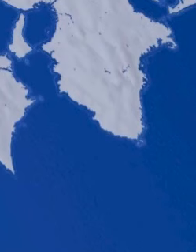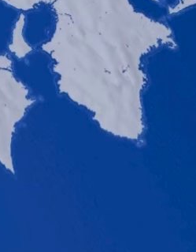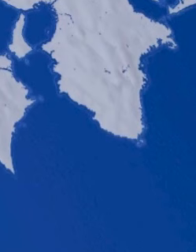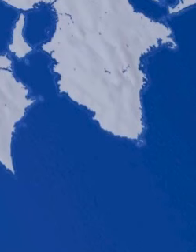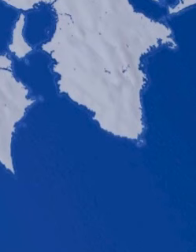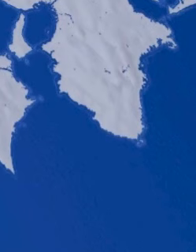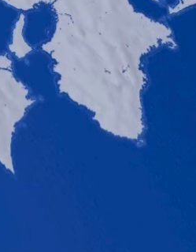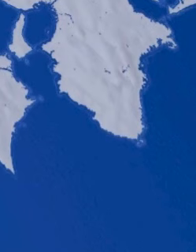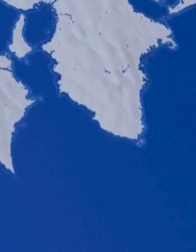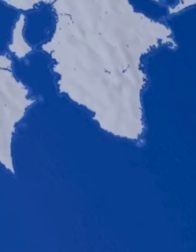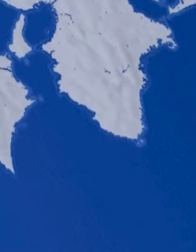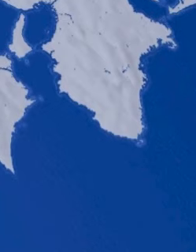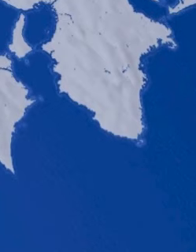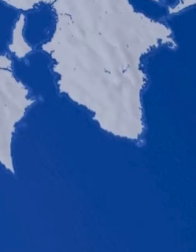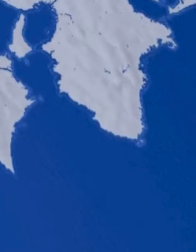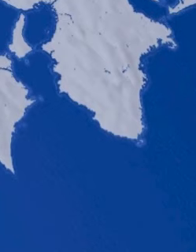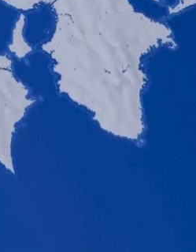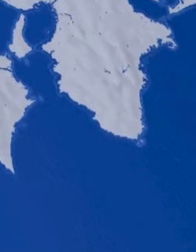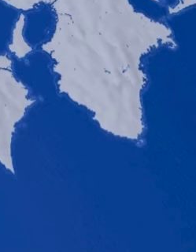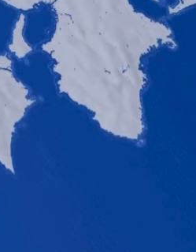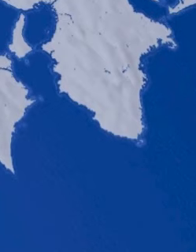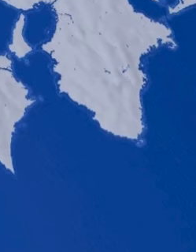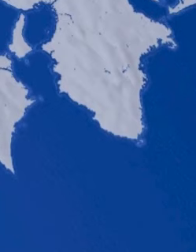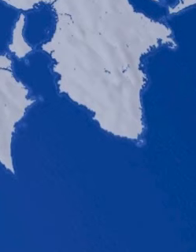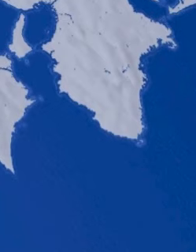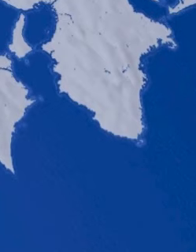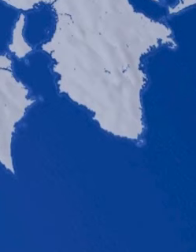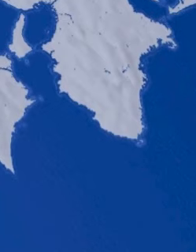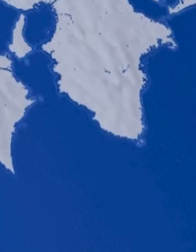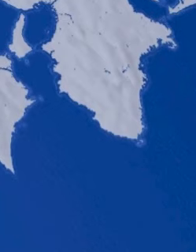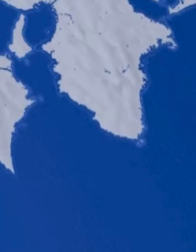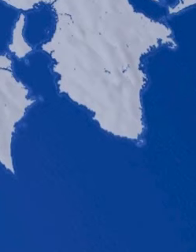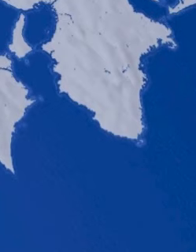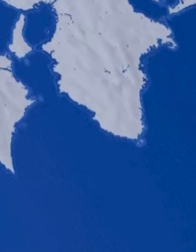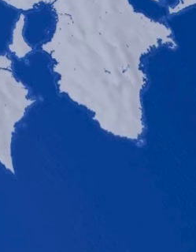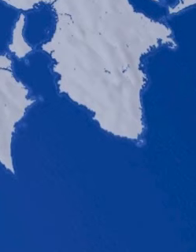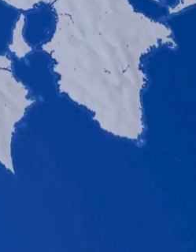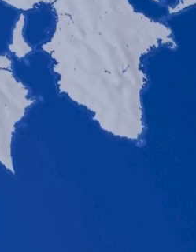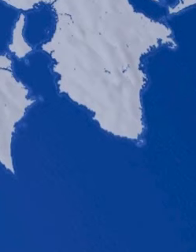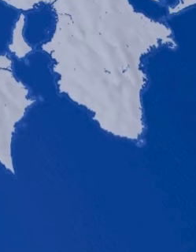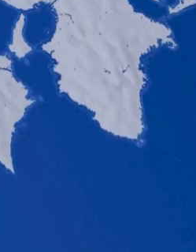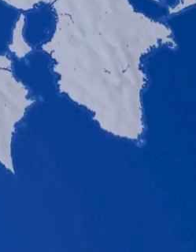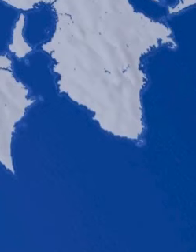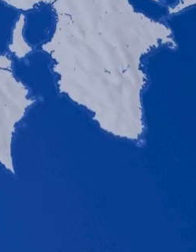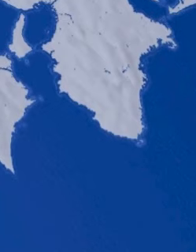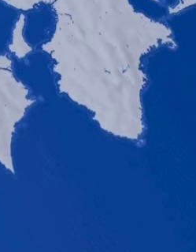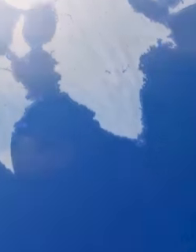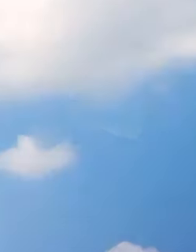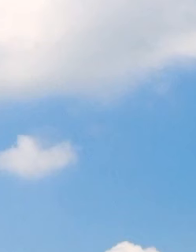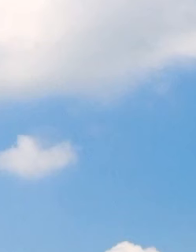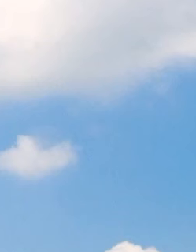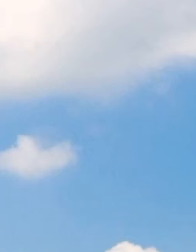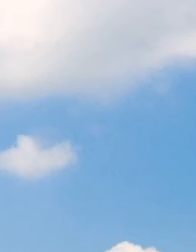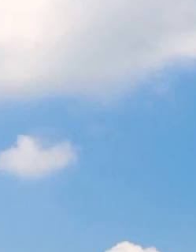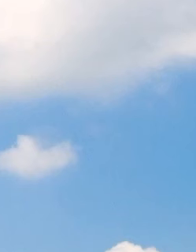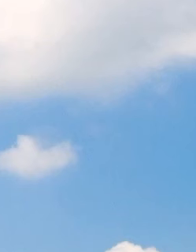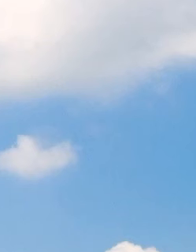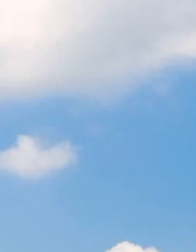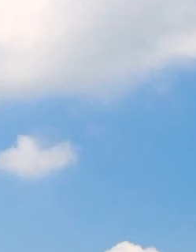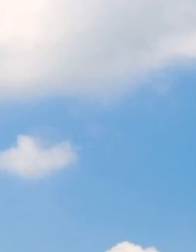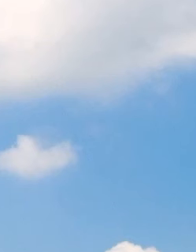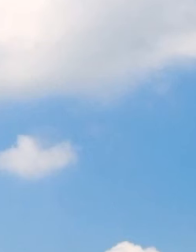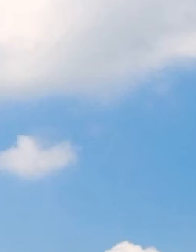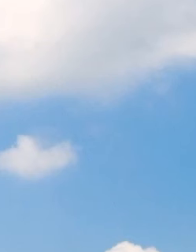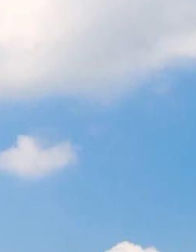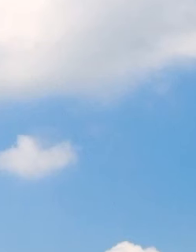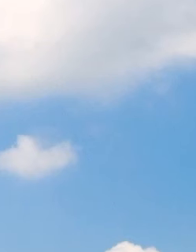발효 중인데요. 내일 두 해상은 물결이 최고 5에서 6m로 매우 거세게 일겠습니다. 이번 주말엔 대체로